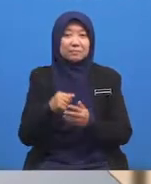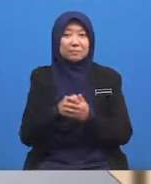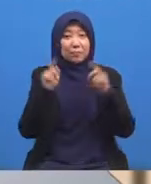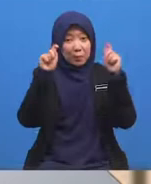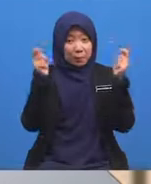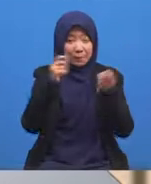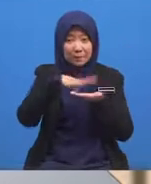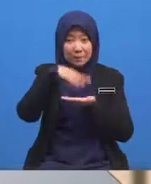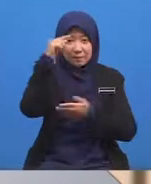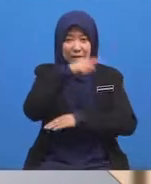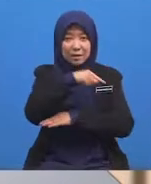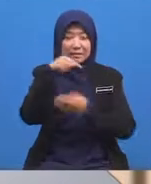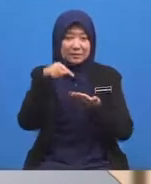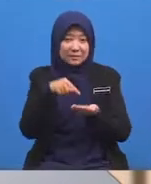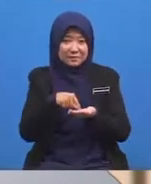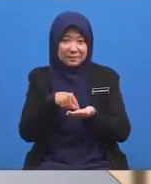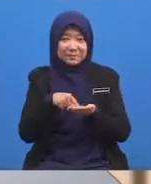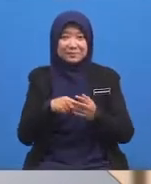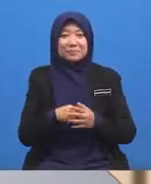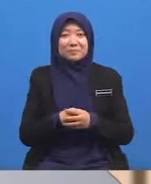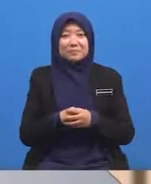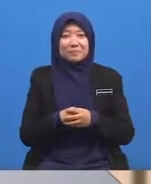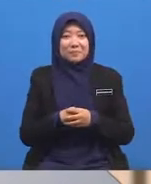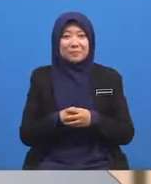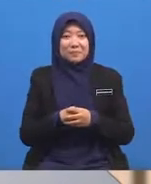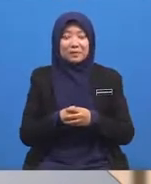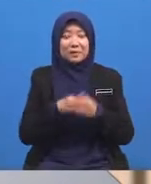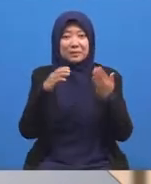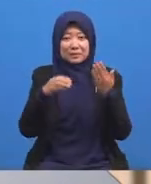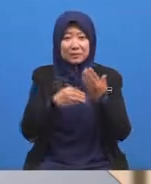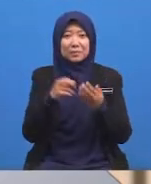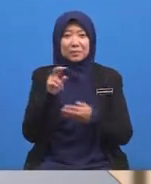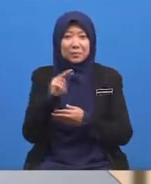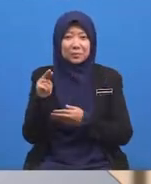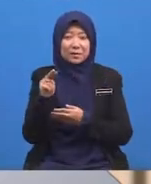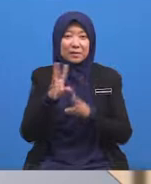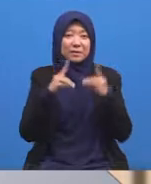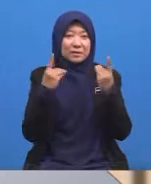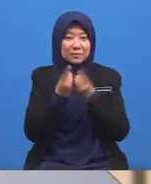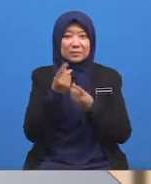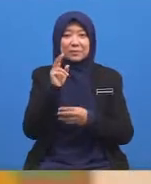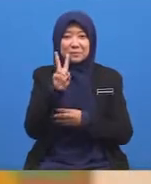kita pelajari pada hari ini adalah topik campuran tahun 2.